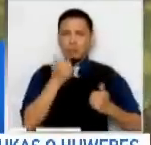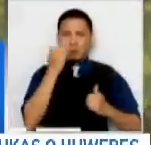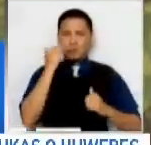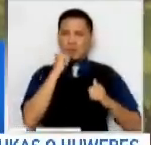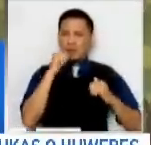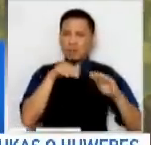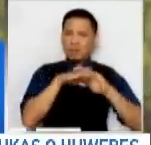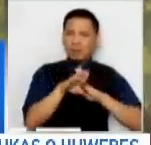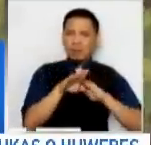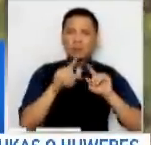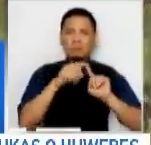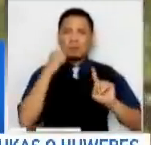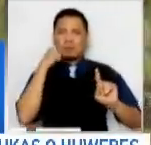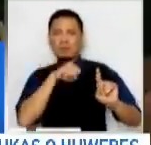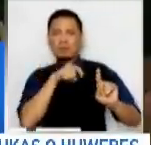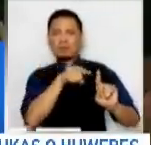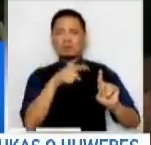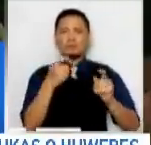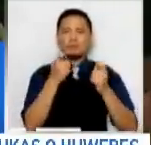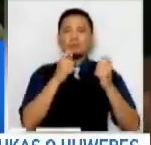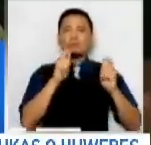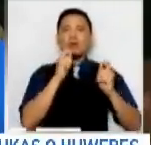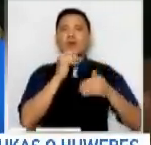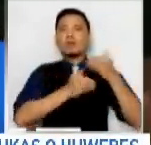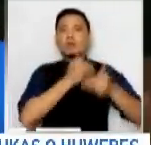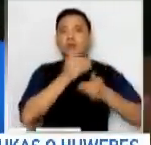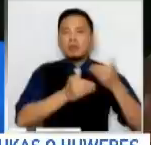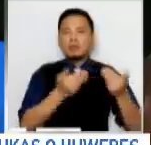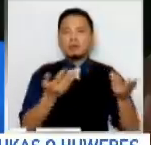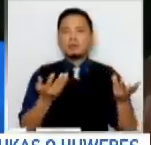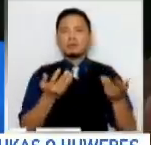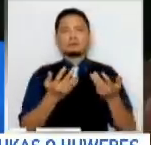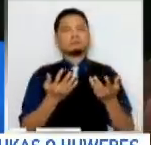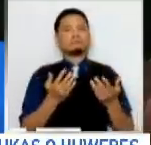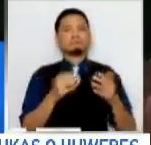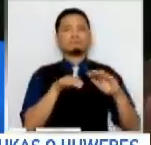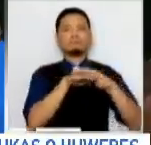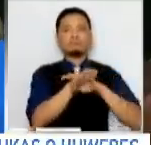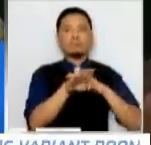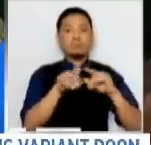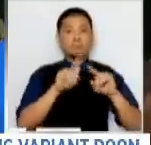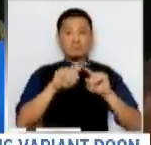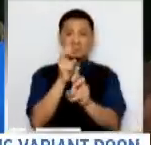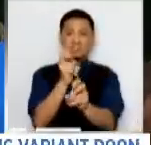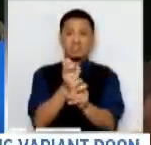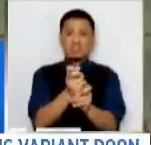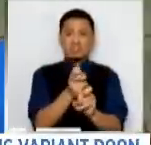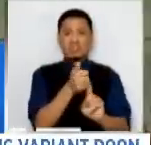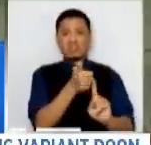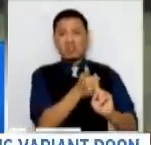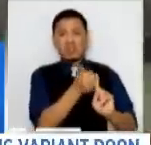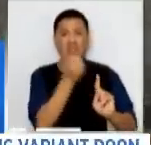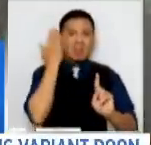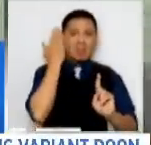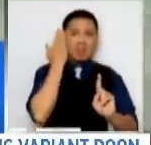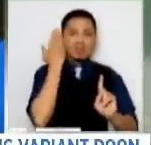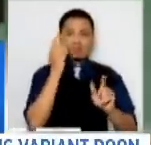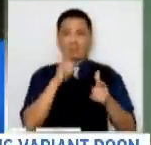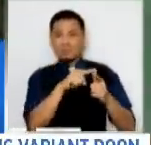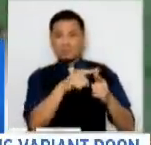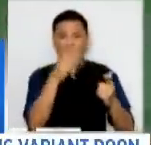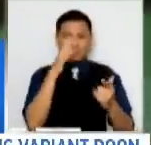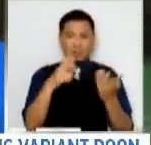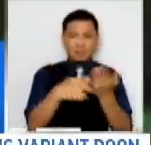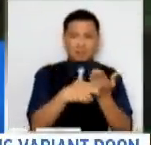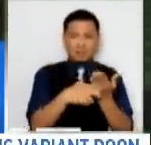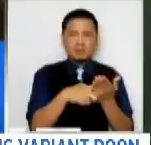daw, nagmamadali siya, counterflow. Ang mahirap daw sa kanila, kabaro na tinitikitan pa. Tumangging magbigay ng pahayag